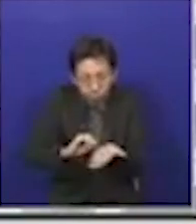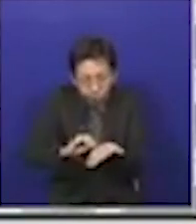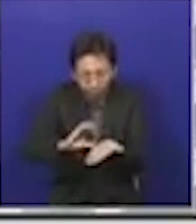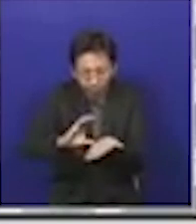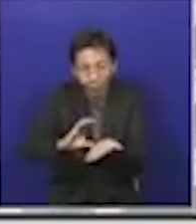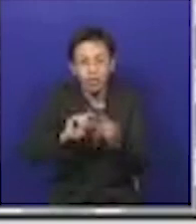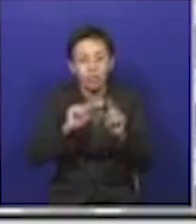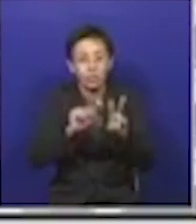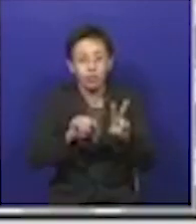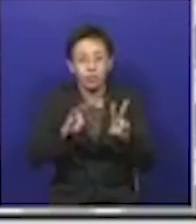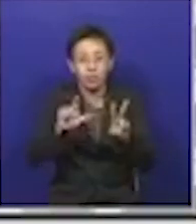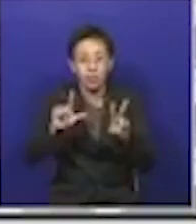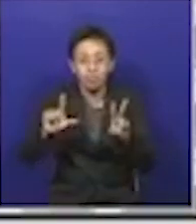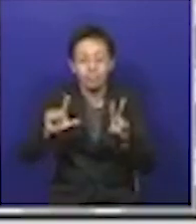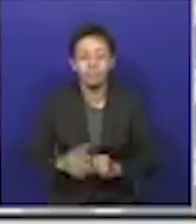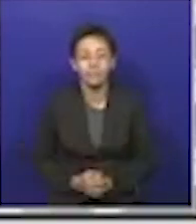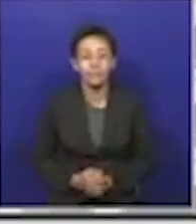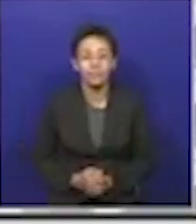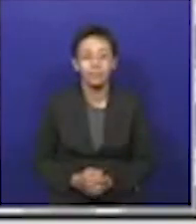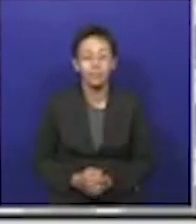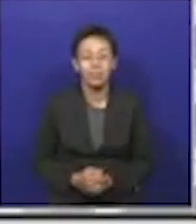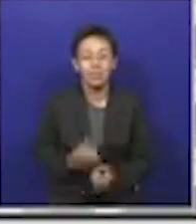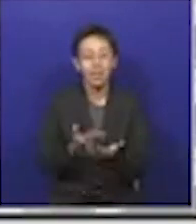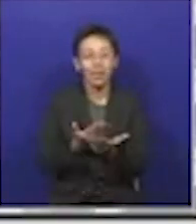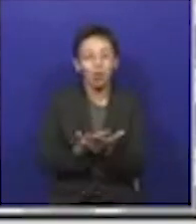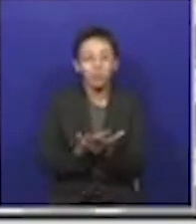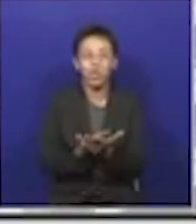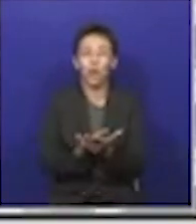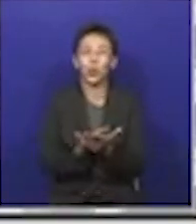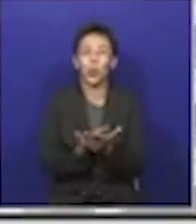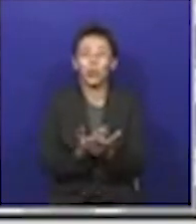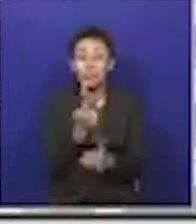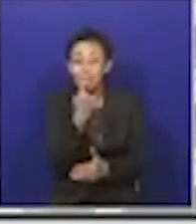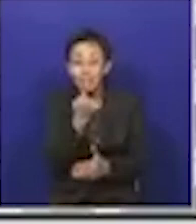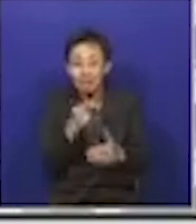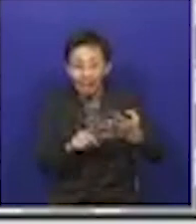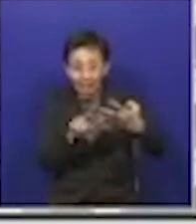2.7 ล้านล้านถือว่าเป็นงบขาดดุลที่สีแดงฮะ